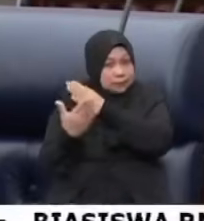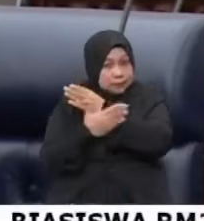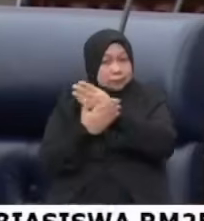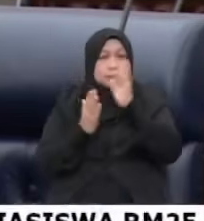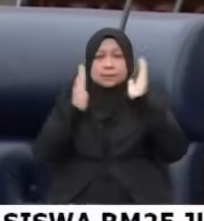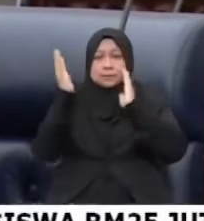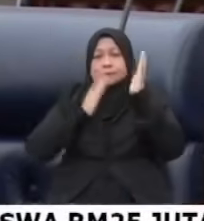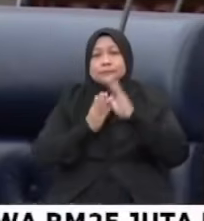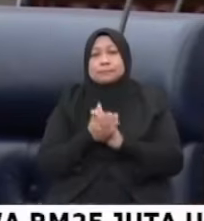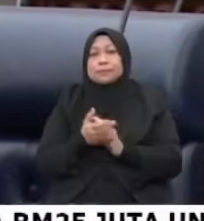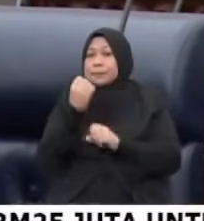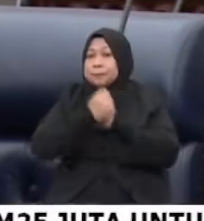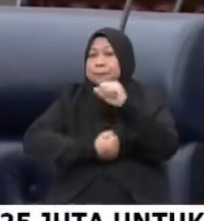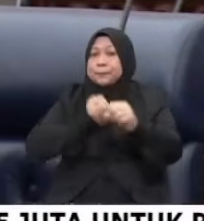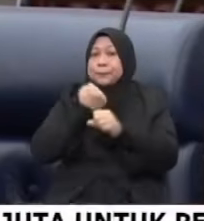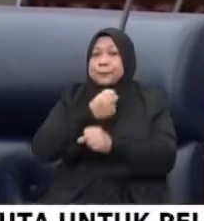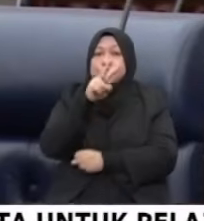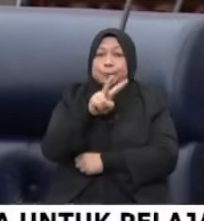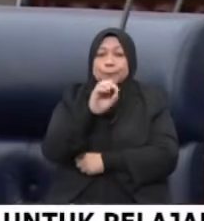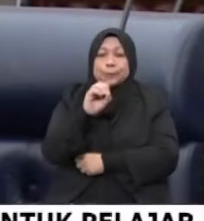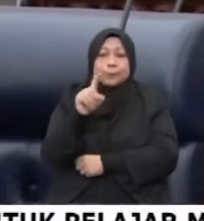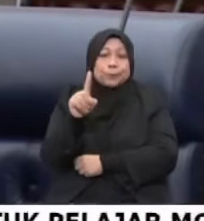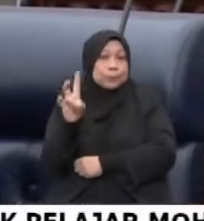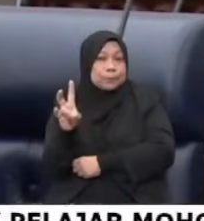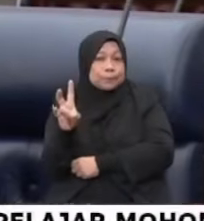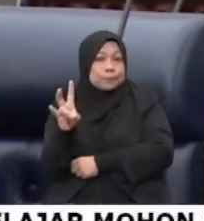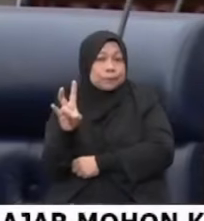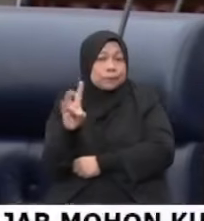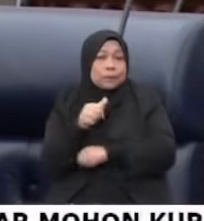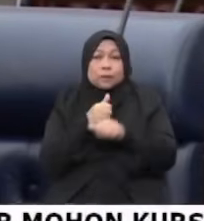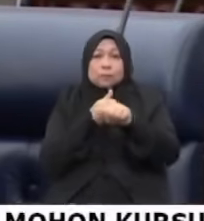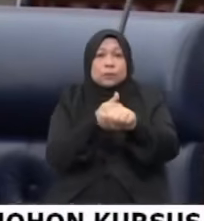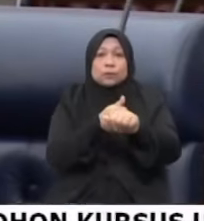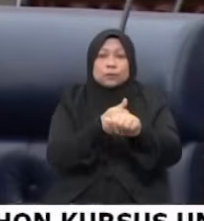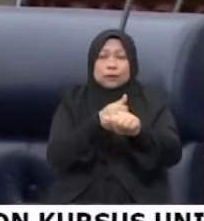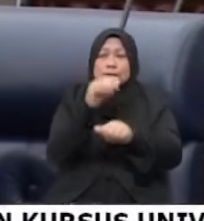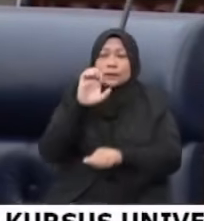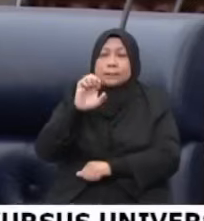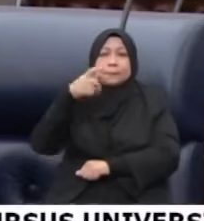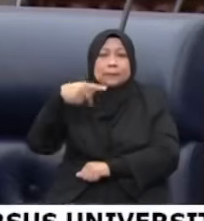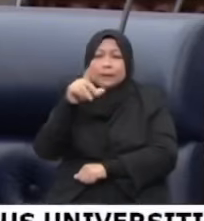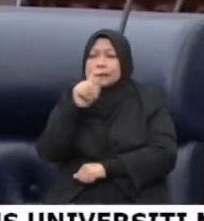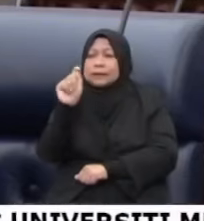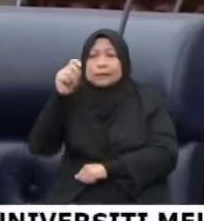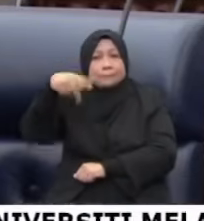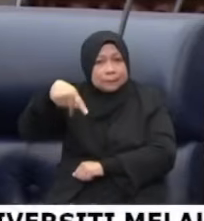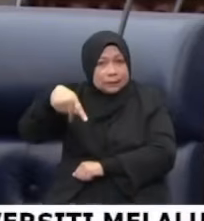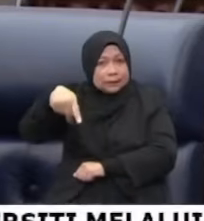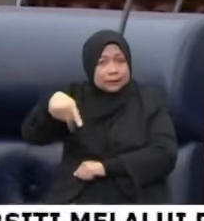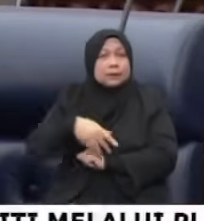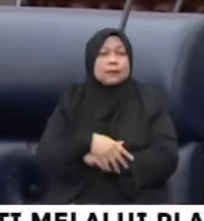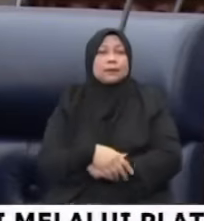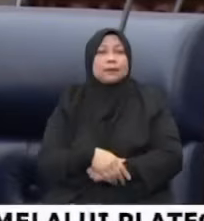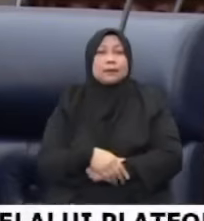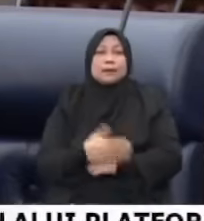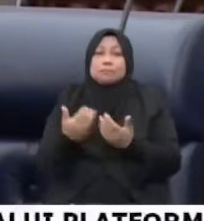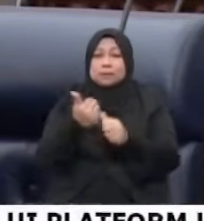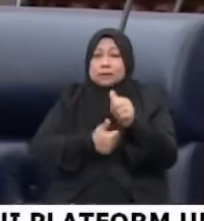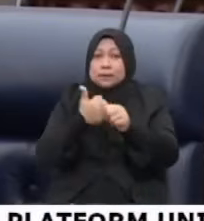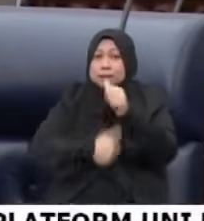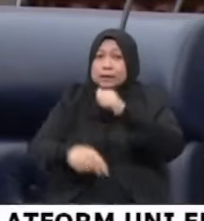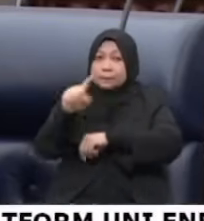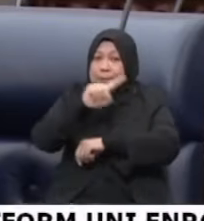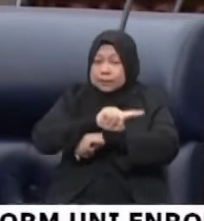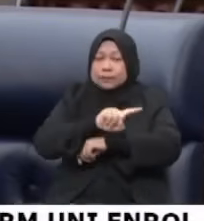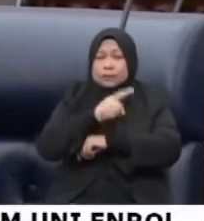Malaysia pada tahun 2017 menggunakan instrumen ep dan PP everyday price